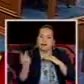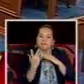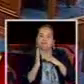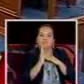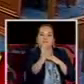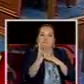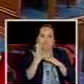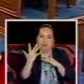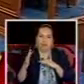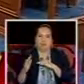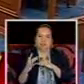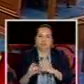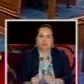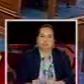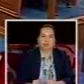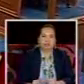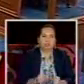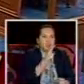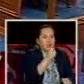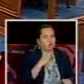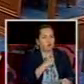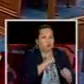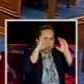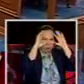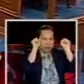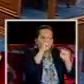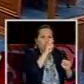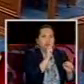nasa linya ay yun din yung mga tao na nandun sa caucus.